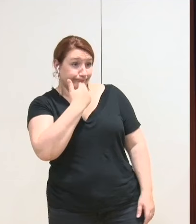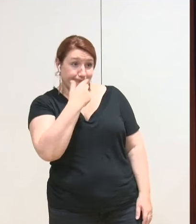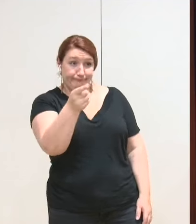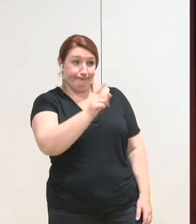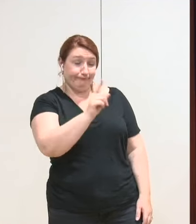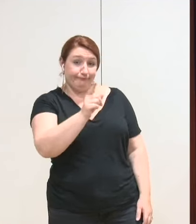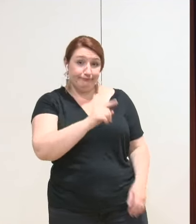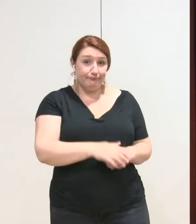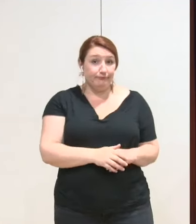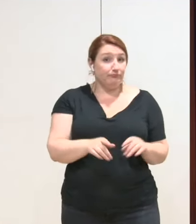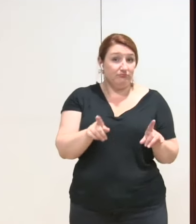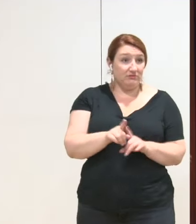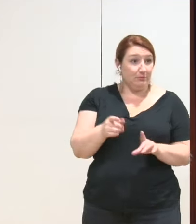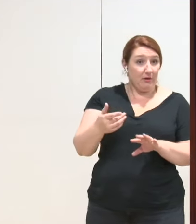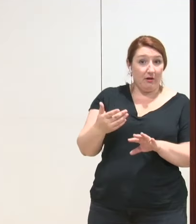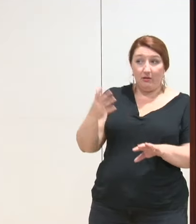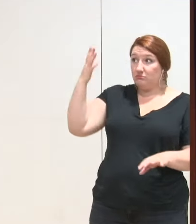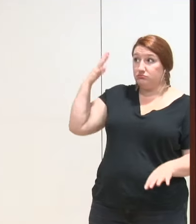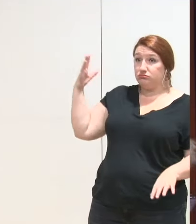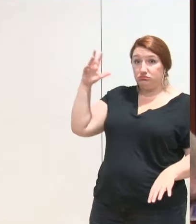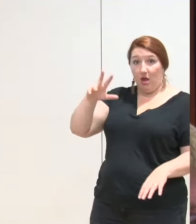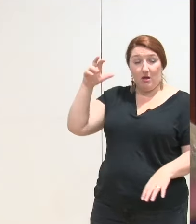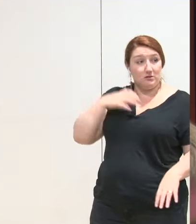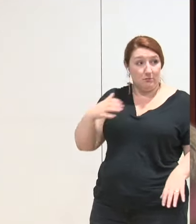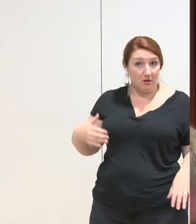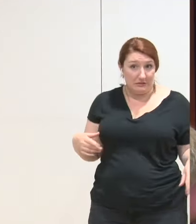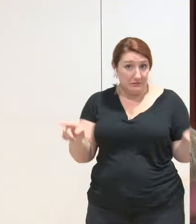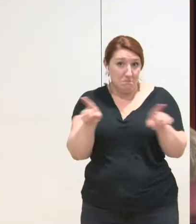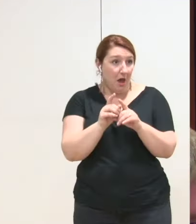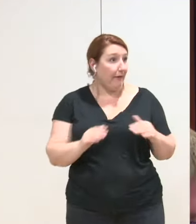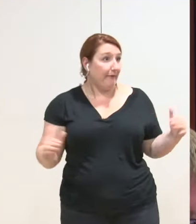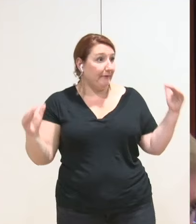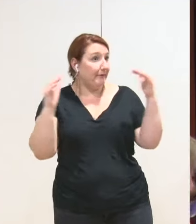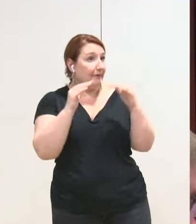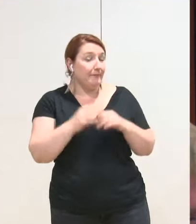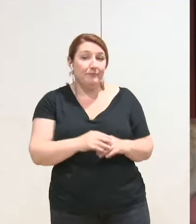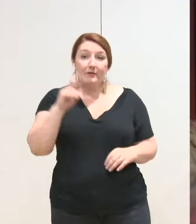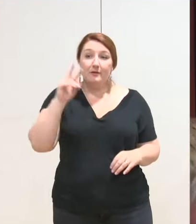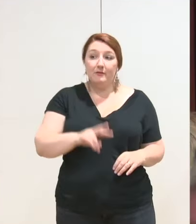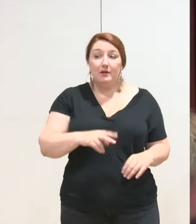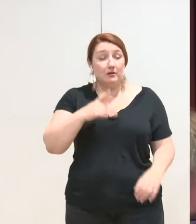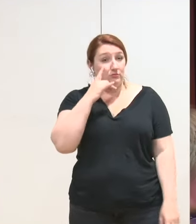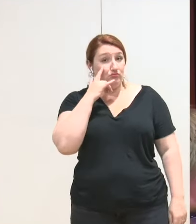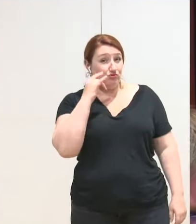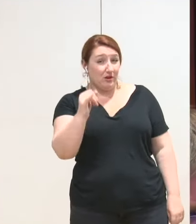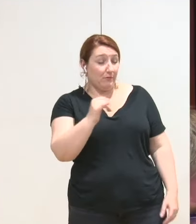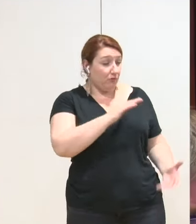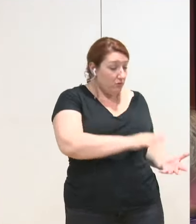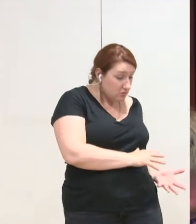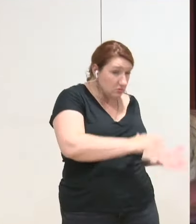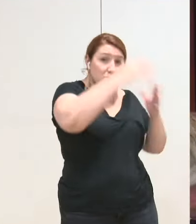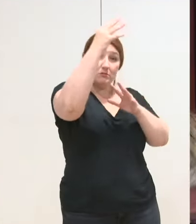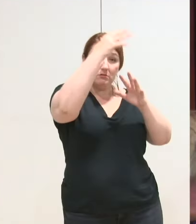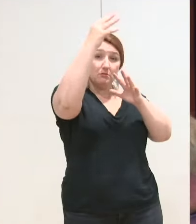responsabilité qu'auparavant jamais en effet nous n'avons connu de progression aussi forte de ce